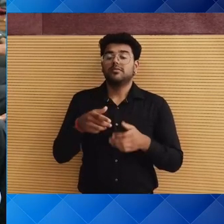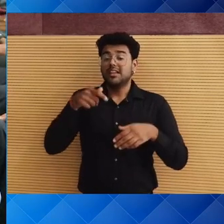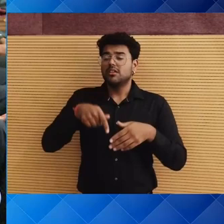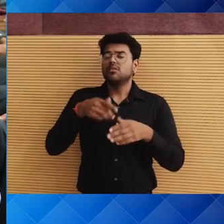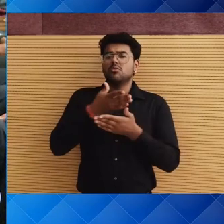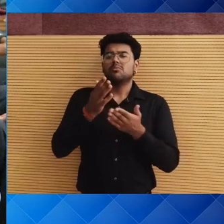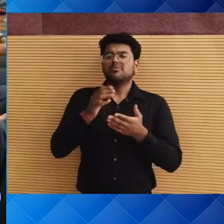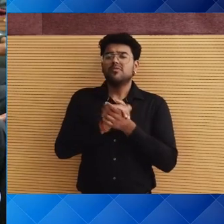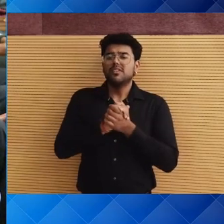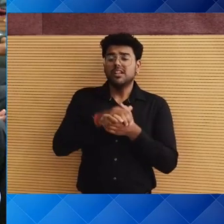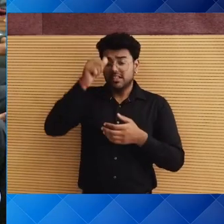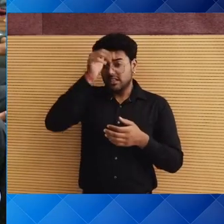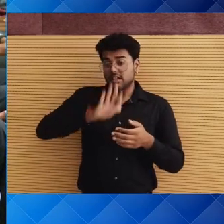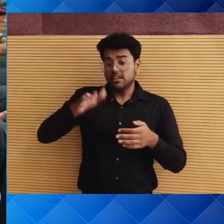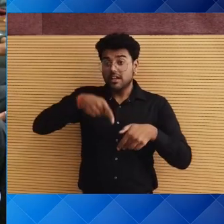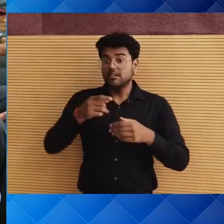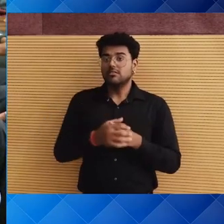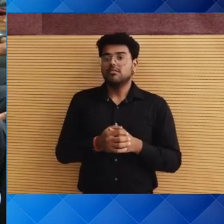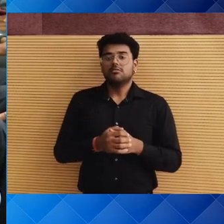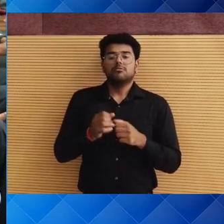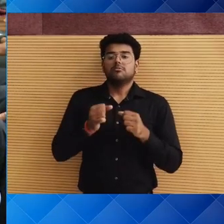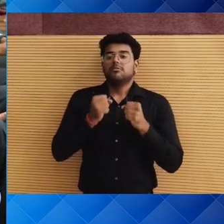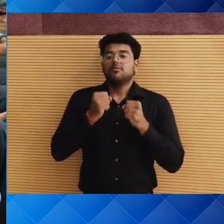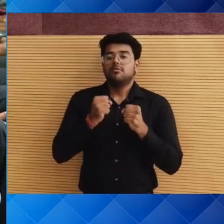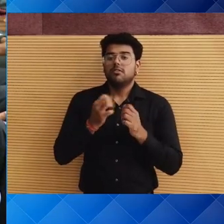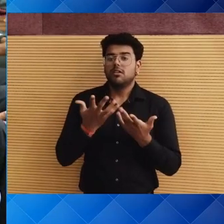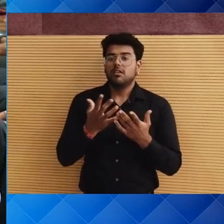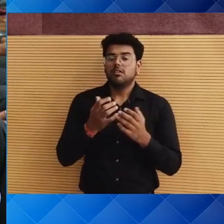में चुनौती भरा स्थिति में है।